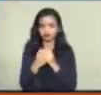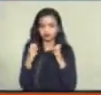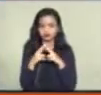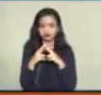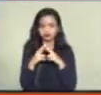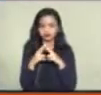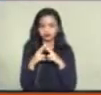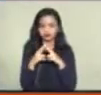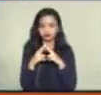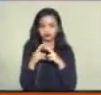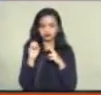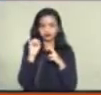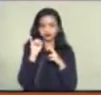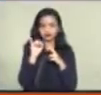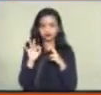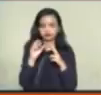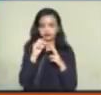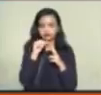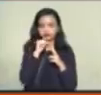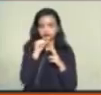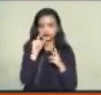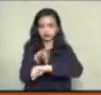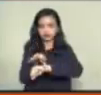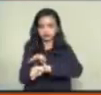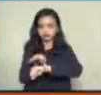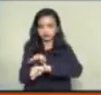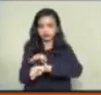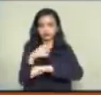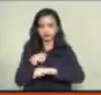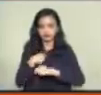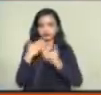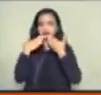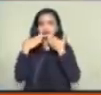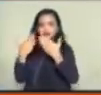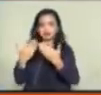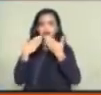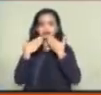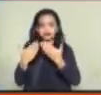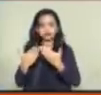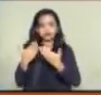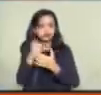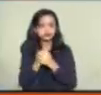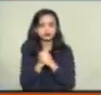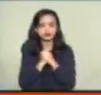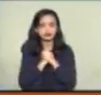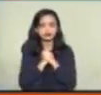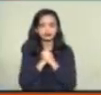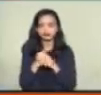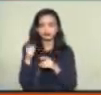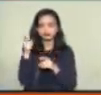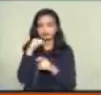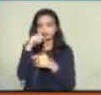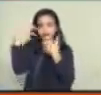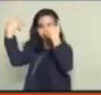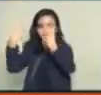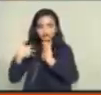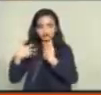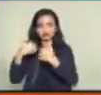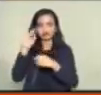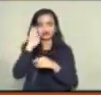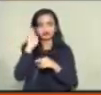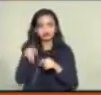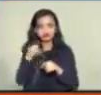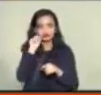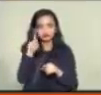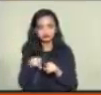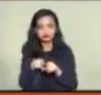hindi ako naniniwala sa mga sabi-sabi, nagpapasalamat pa rin ako kasi hindi ako kinabayaan ng kapatid ko